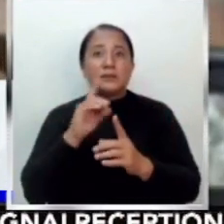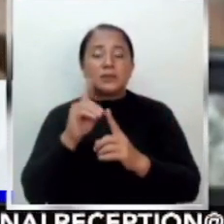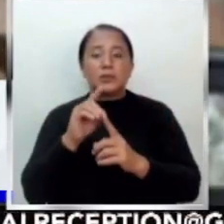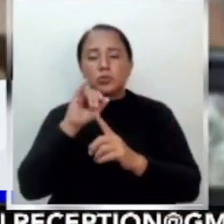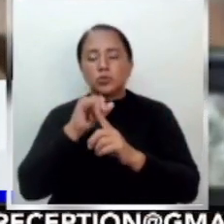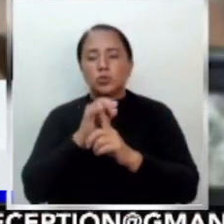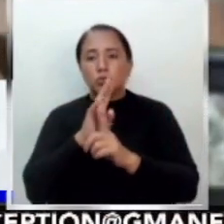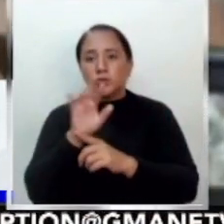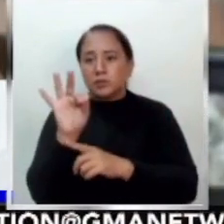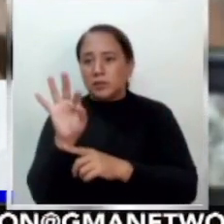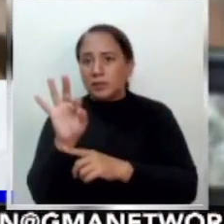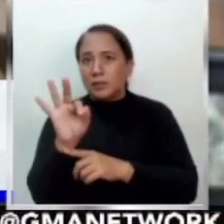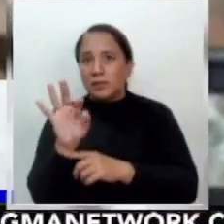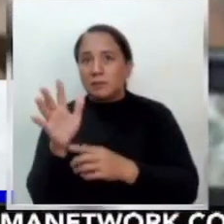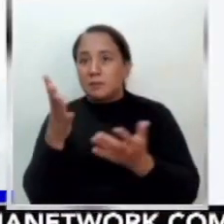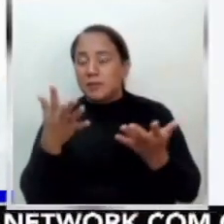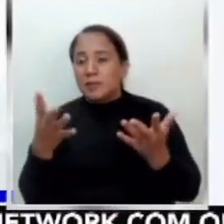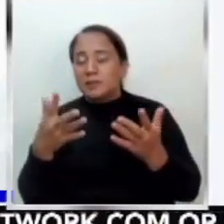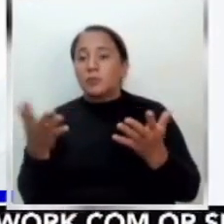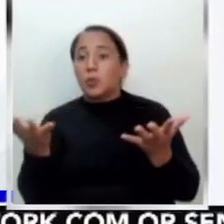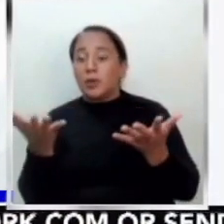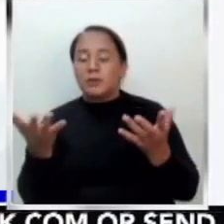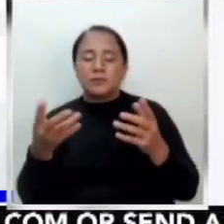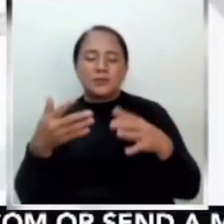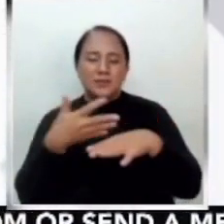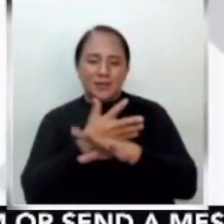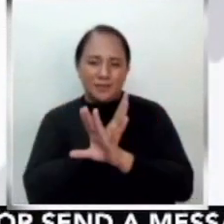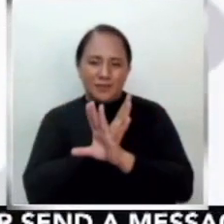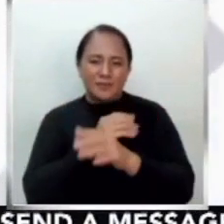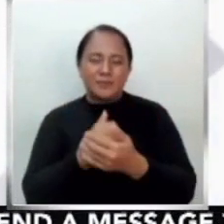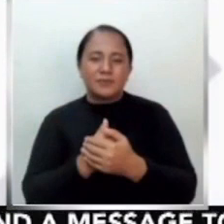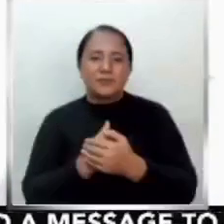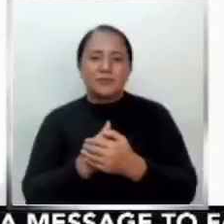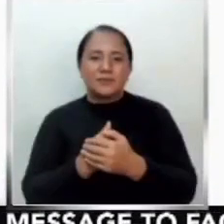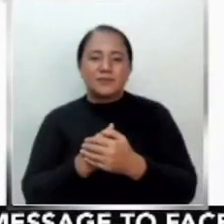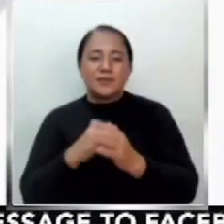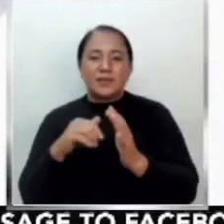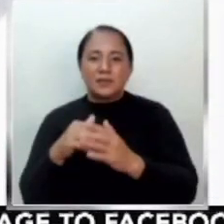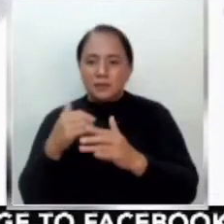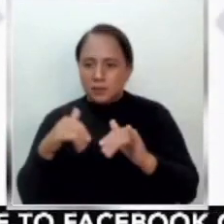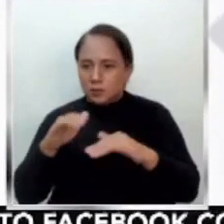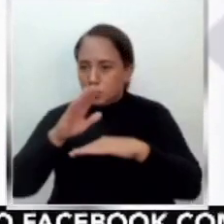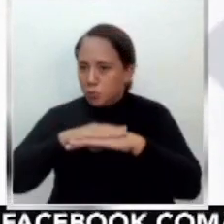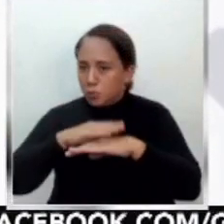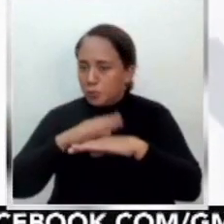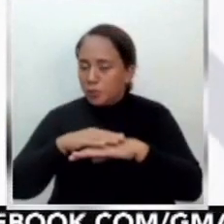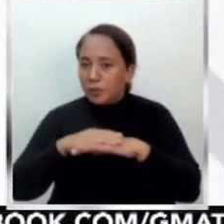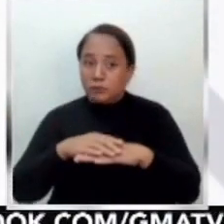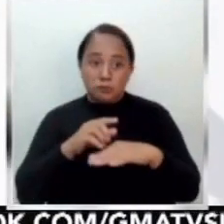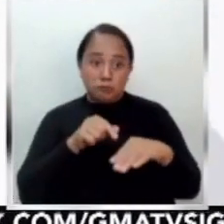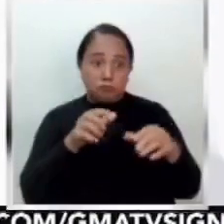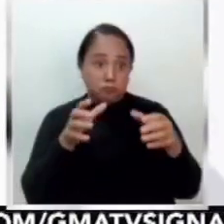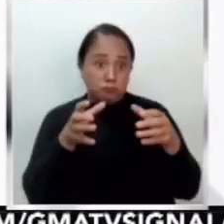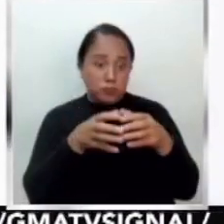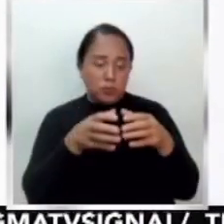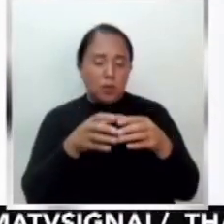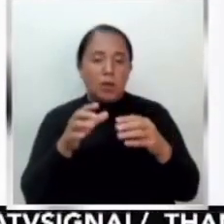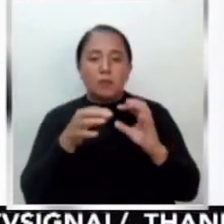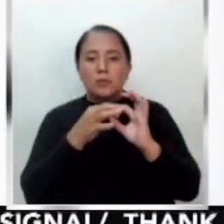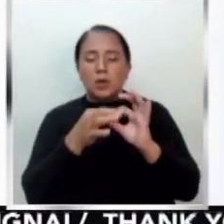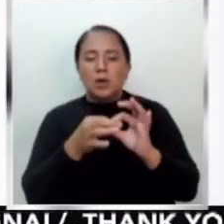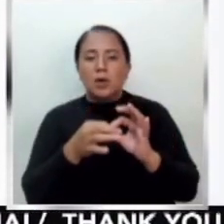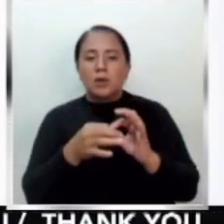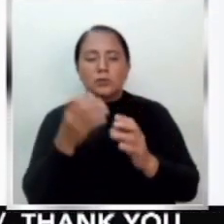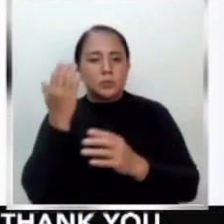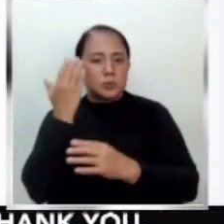will be the City of Davao. Samantala, nagbabala rin sa publiko ang kanyang kampo kaugnay sa mga nagpapanggap umanong